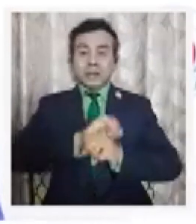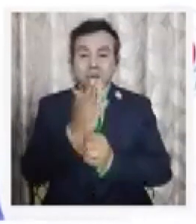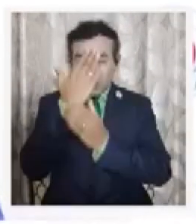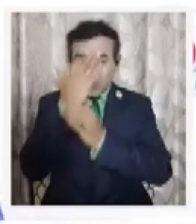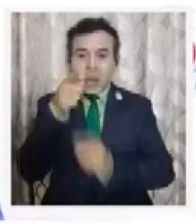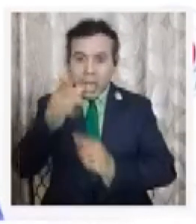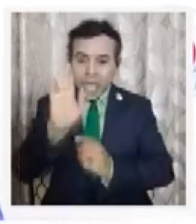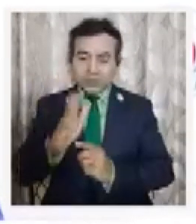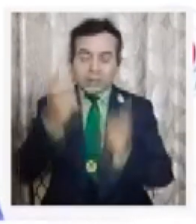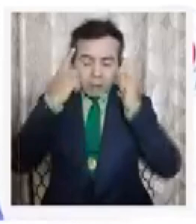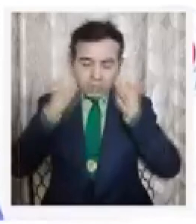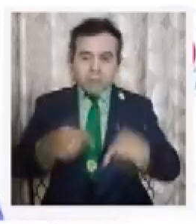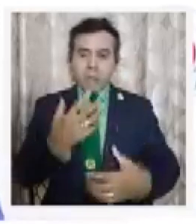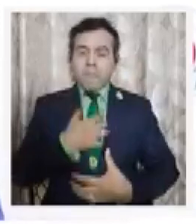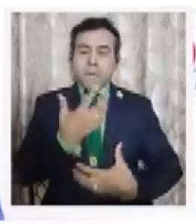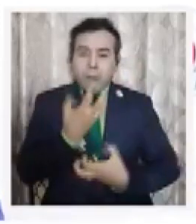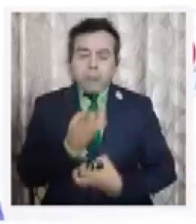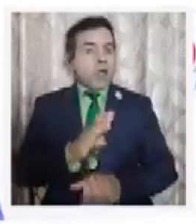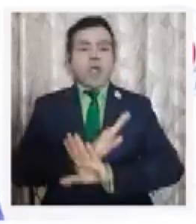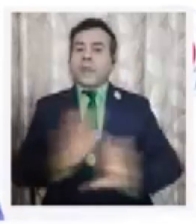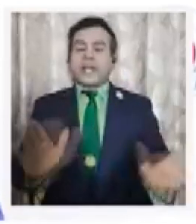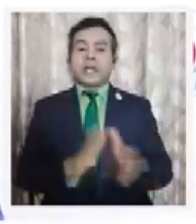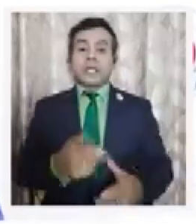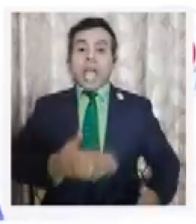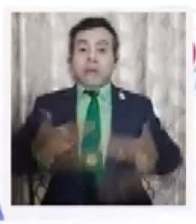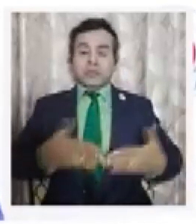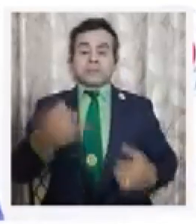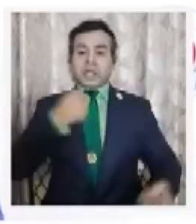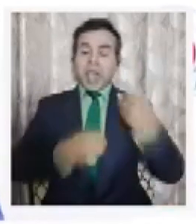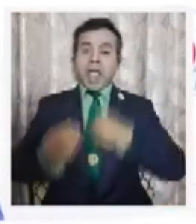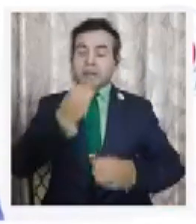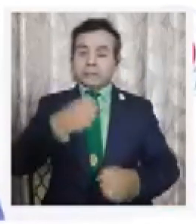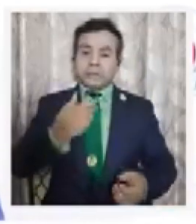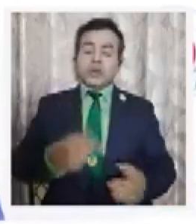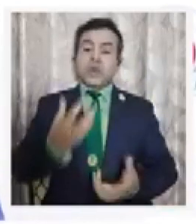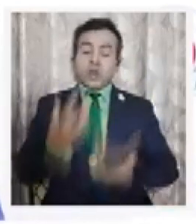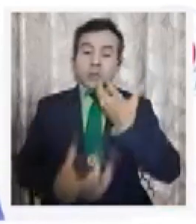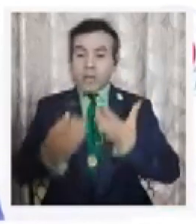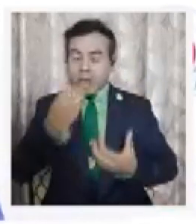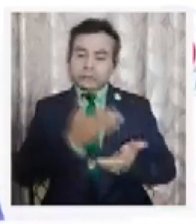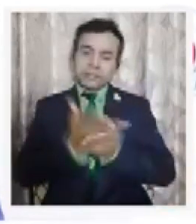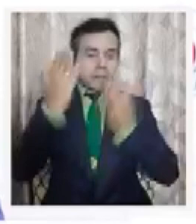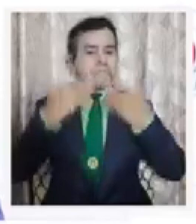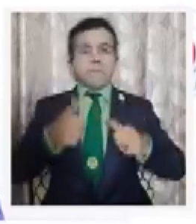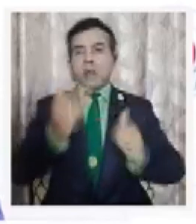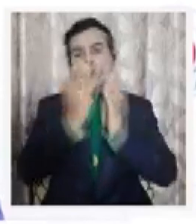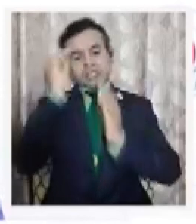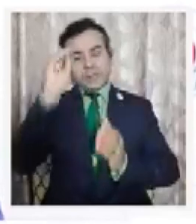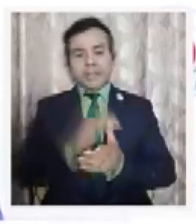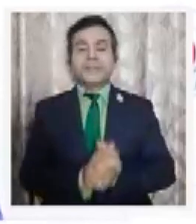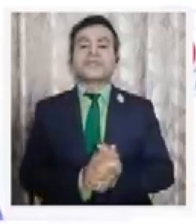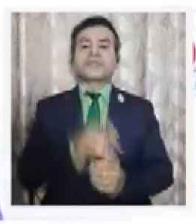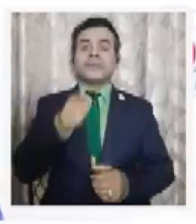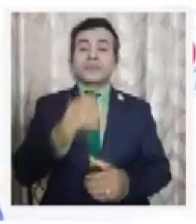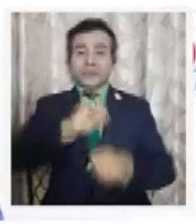এবং মানসিক স্বাস্থ্য উজ্জীবিত রাখতে হবে। যারা আক্রান্ত হয়েছেন তারা মনোবল হারাবেন না, কারণ বেশিরভাগ ক্ষেত্রেই, শতকরা 80%-এর